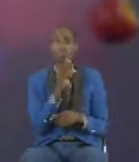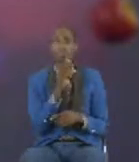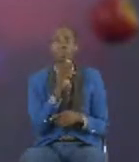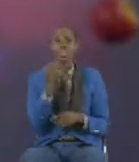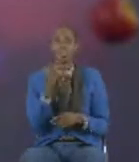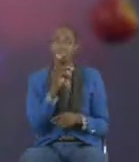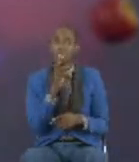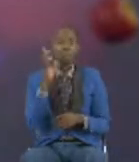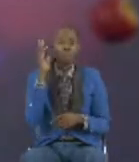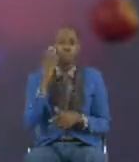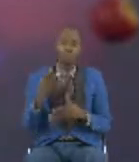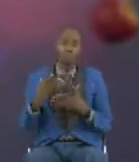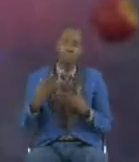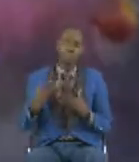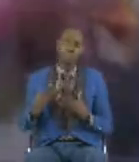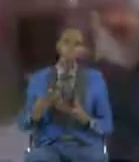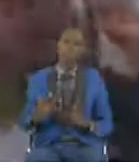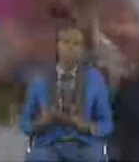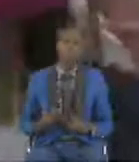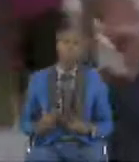va adoucir